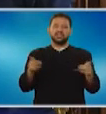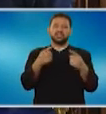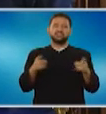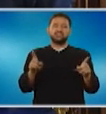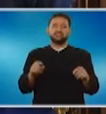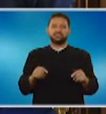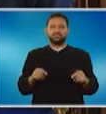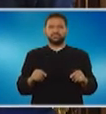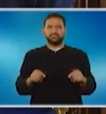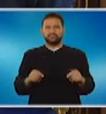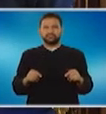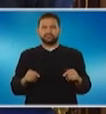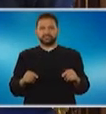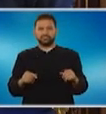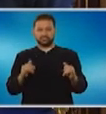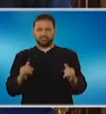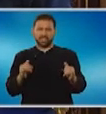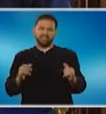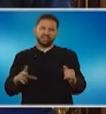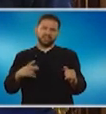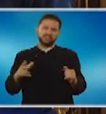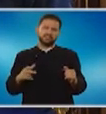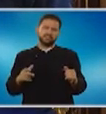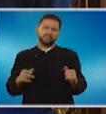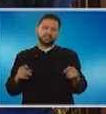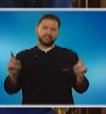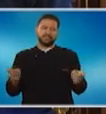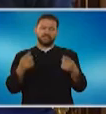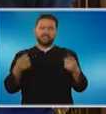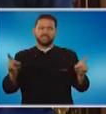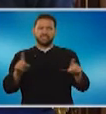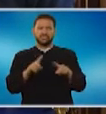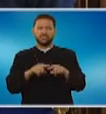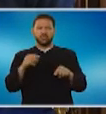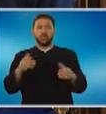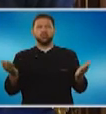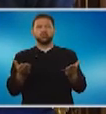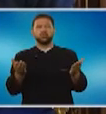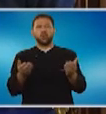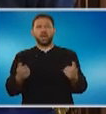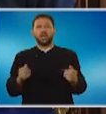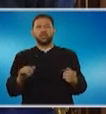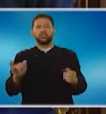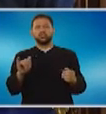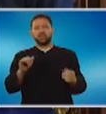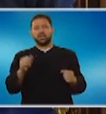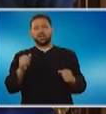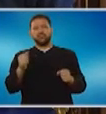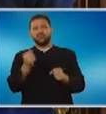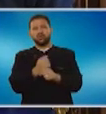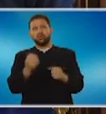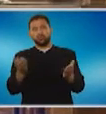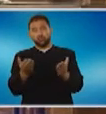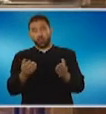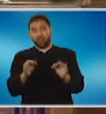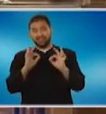să fie cântăreț. Asta este. Cântăreții cu școală și cei pregătiți pentru